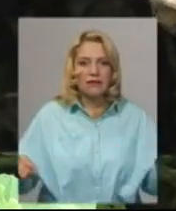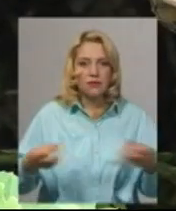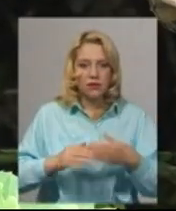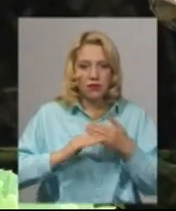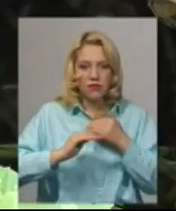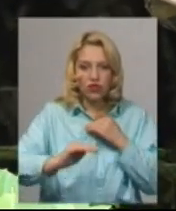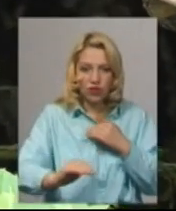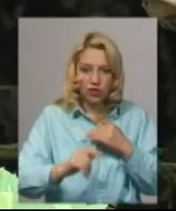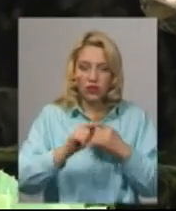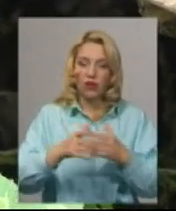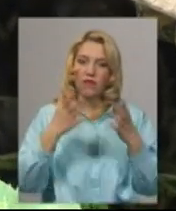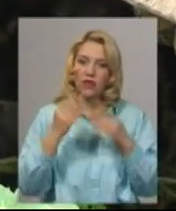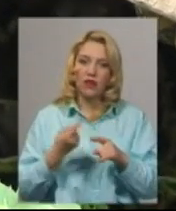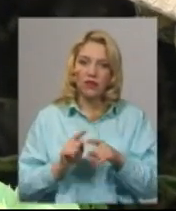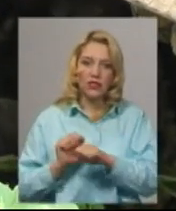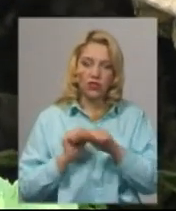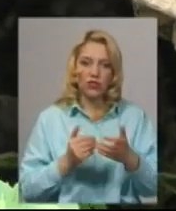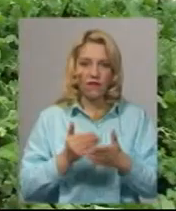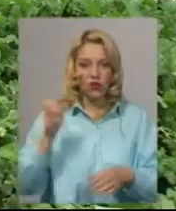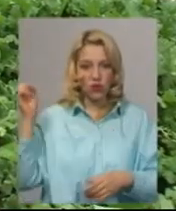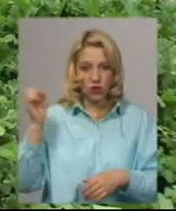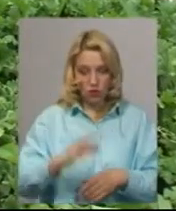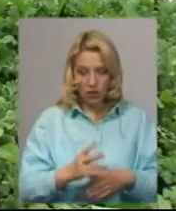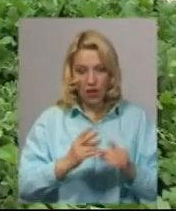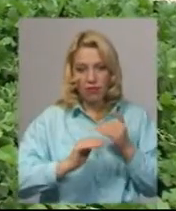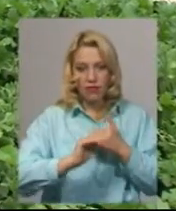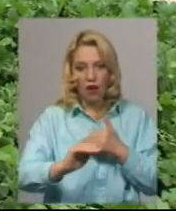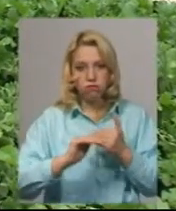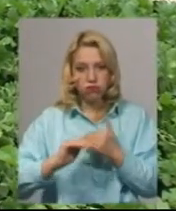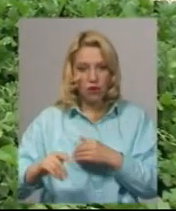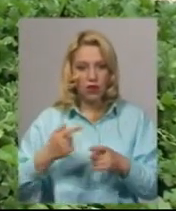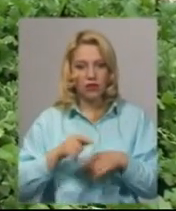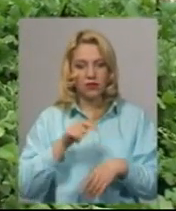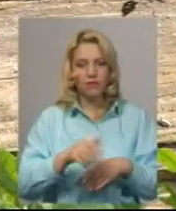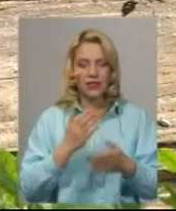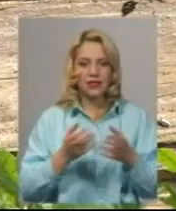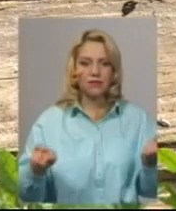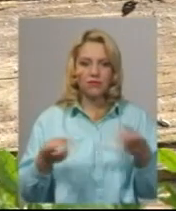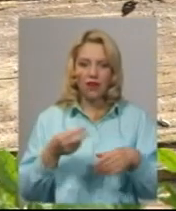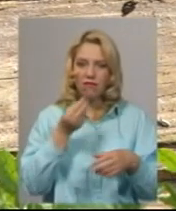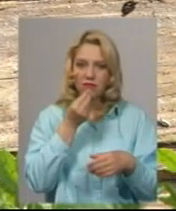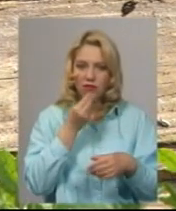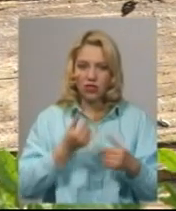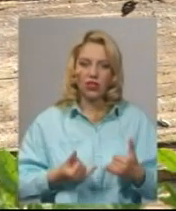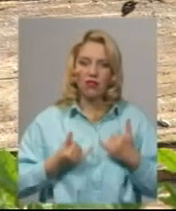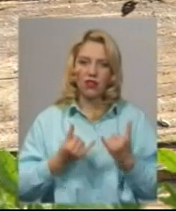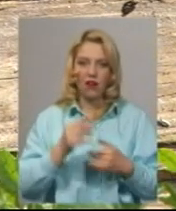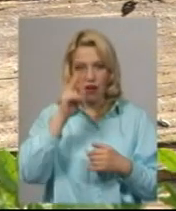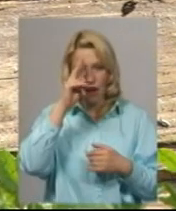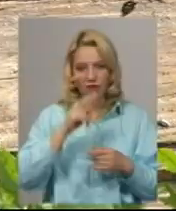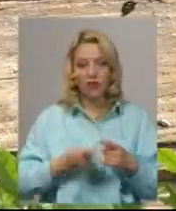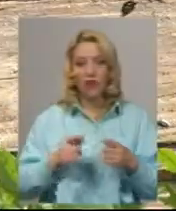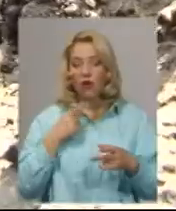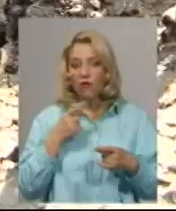які в день захищають їх від сонця. На полі сіють спеціальну рослинну перку, яка багата на білок і слугує їжею для равликів, пояснює Сергій Ланчук.